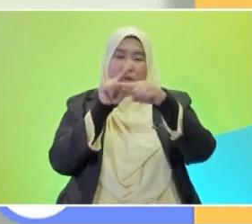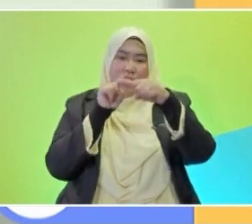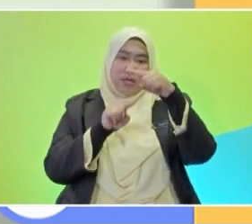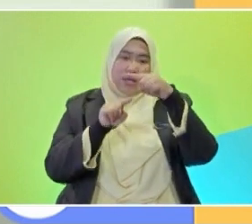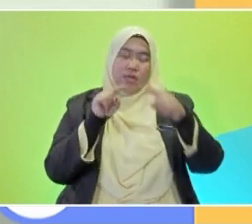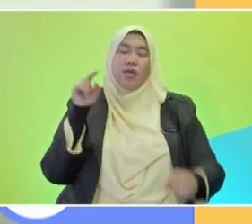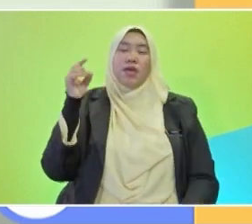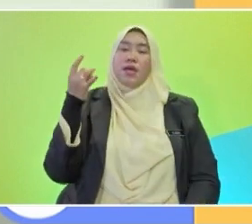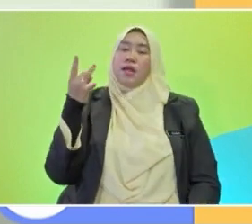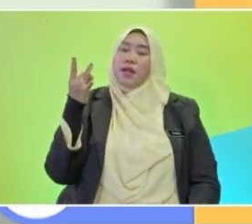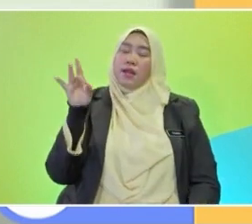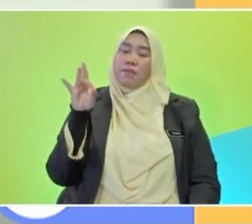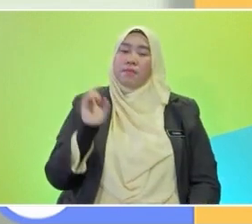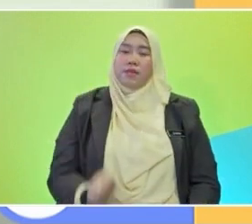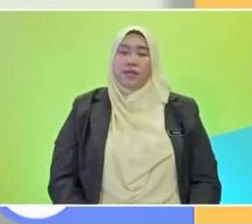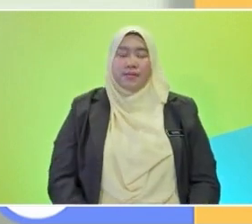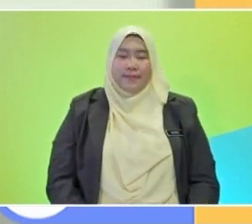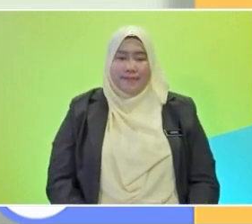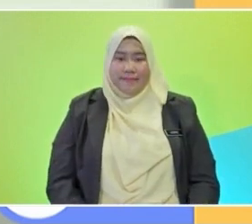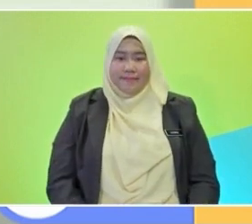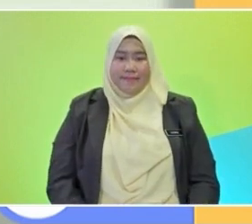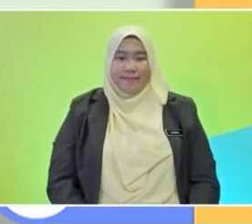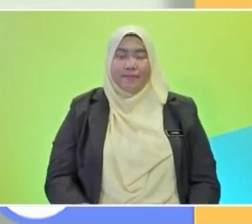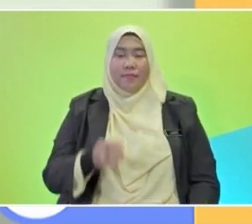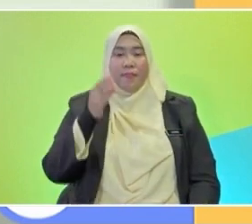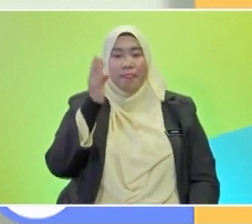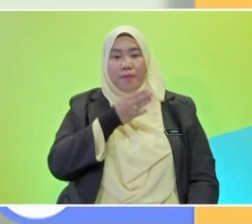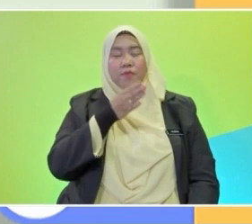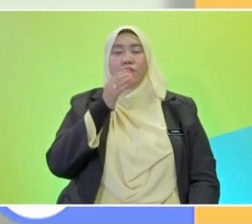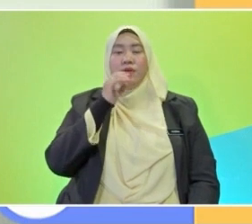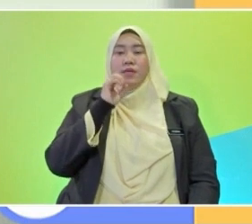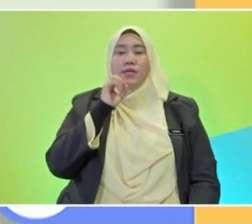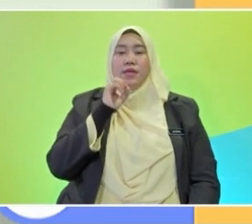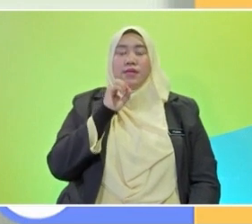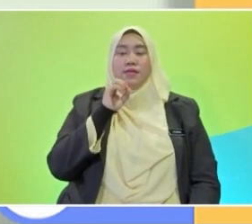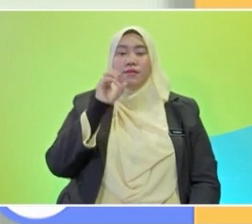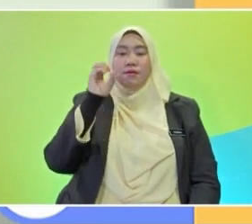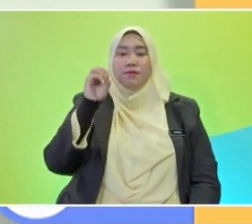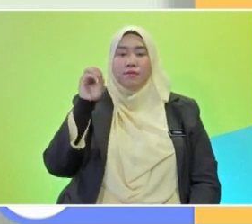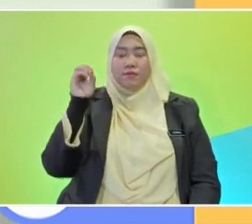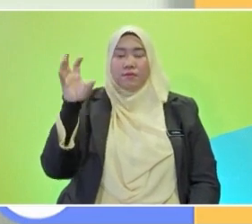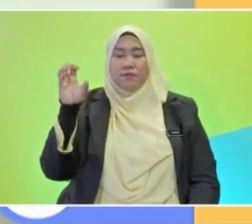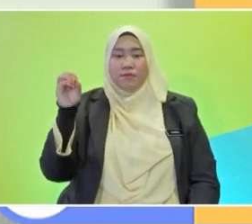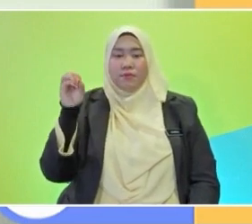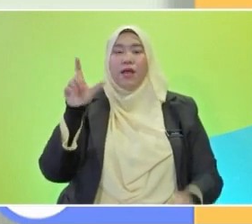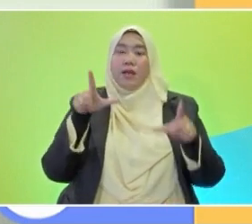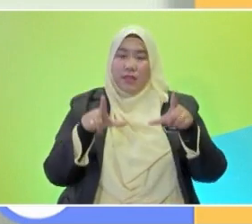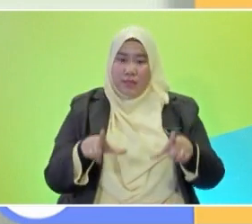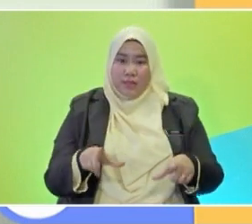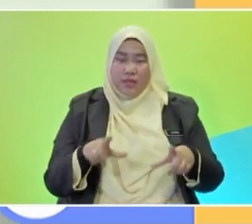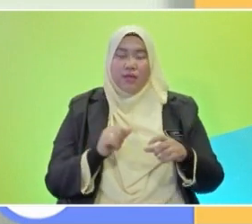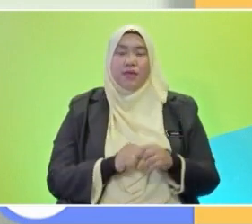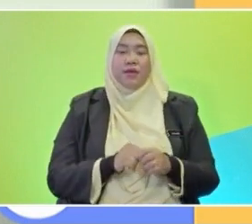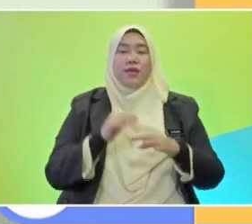kan 18 Oke gunakan si v181 dan seterusnya Shiva itu kita cuma letakkan di atas